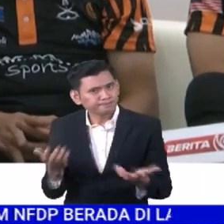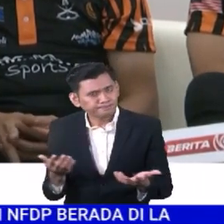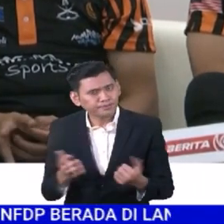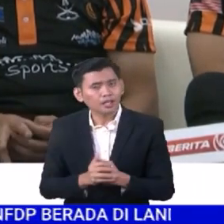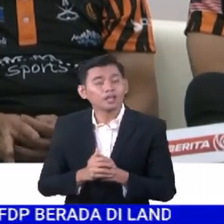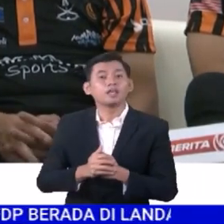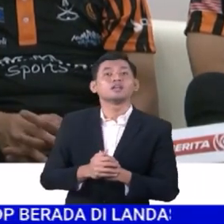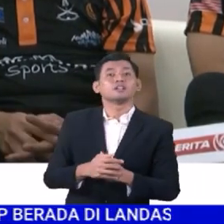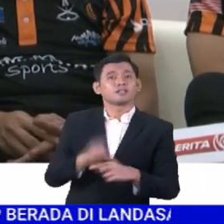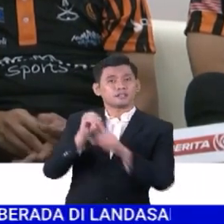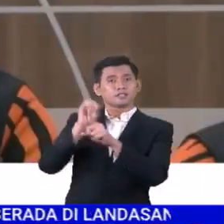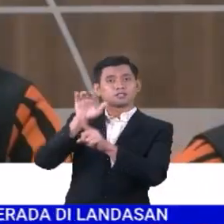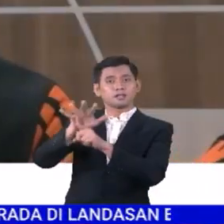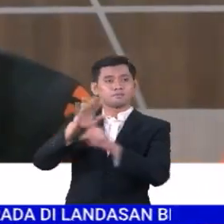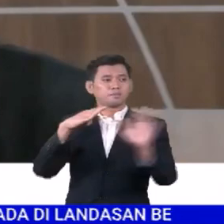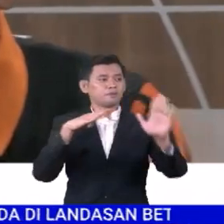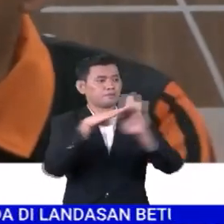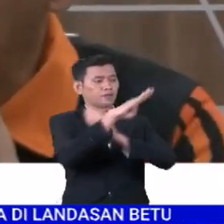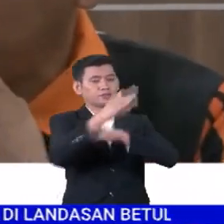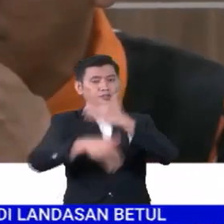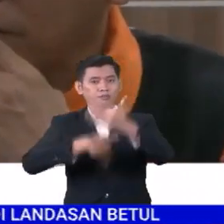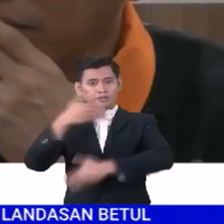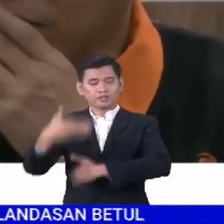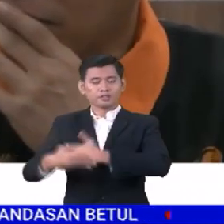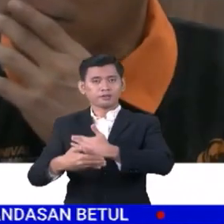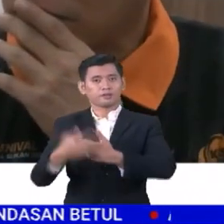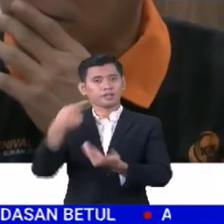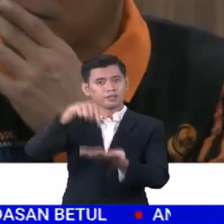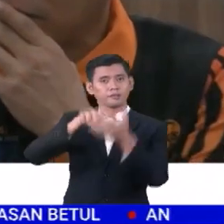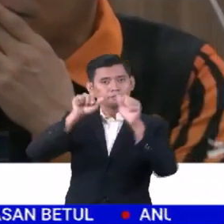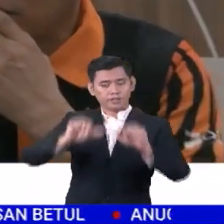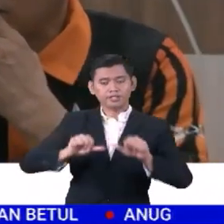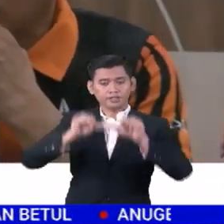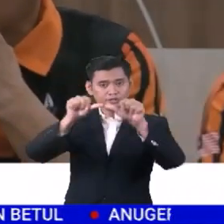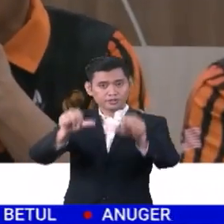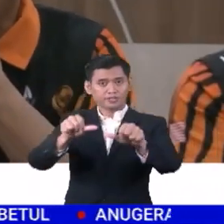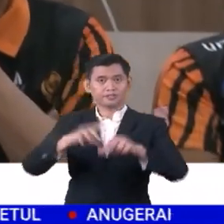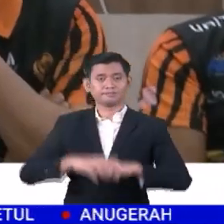berpendapat momentum pembangunan program NFDP harus diteruskan.